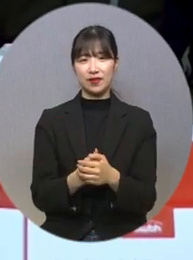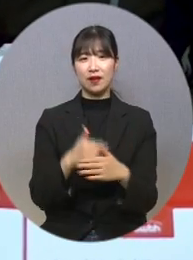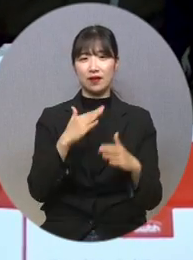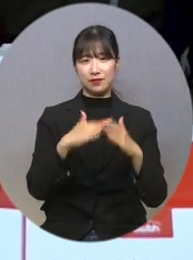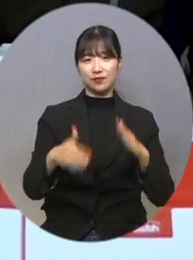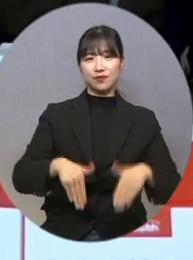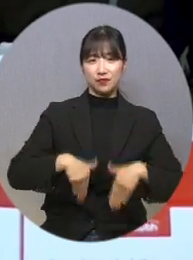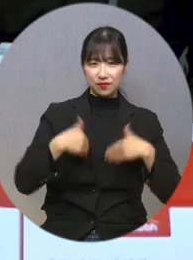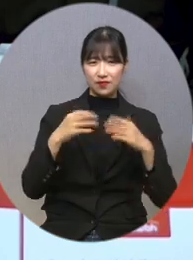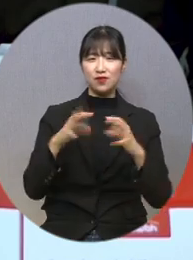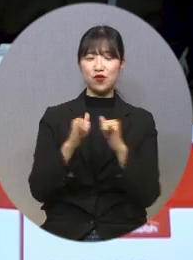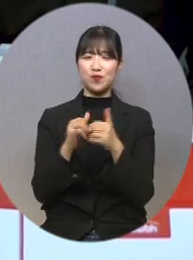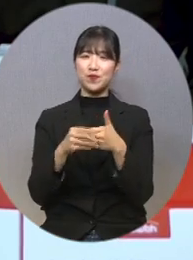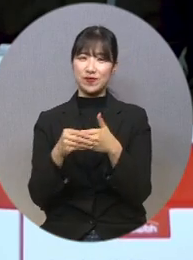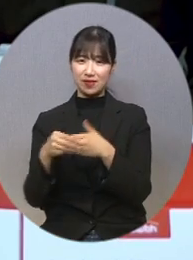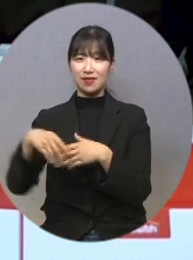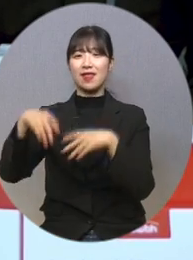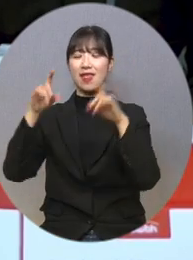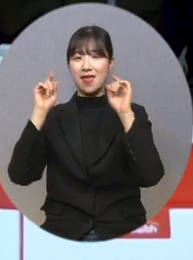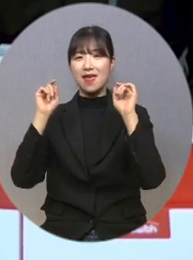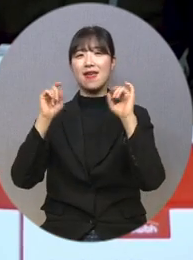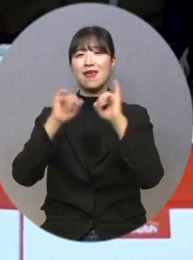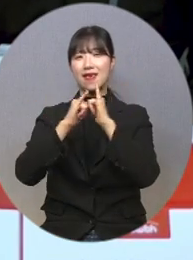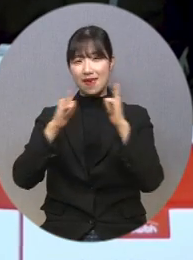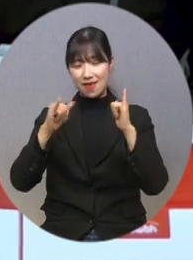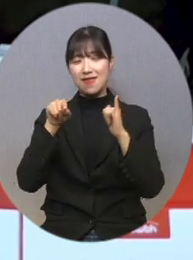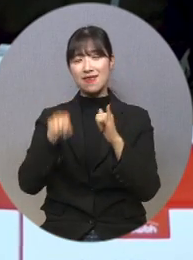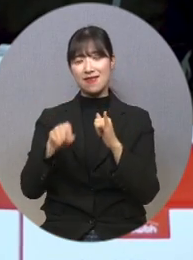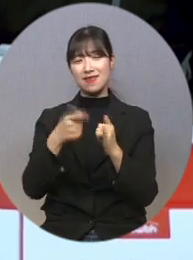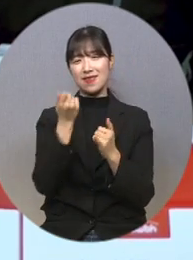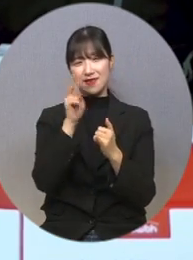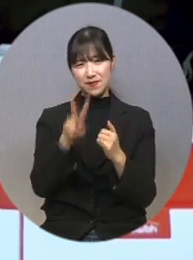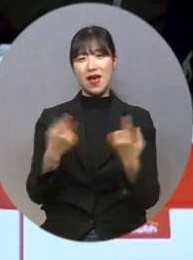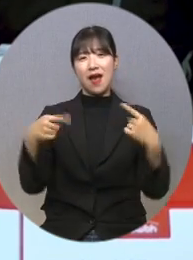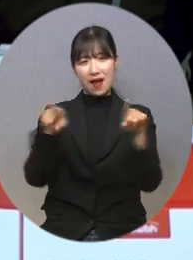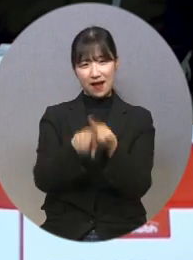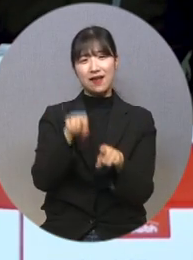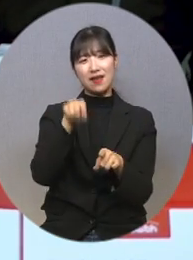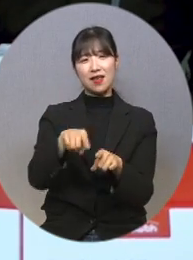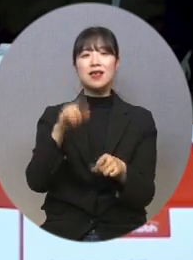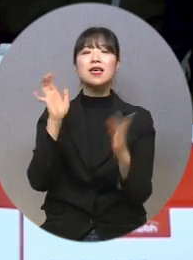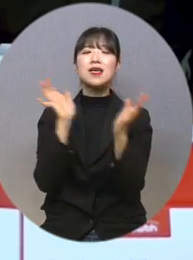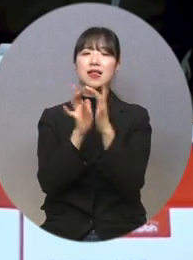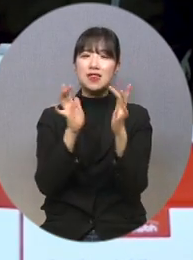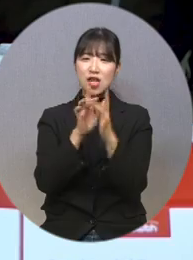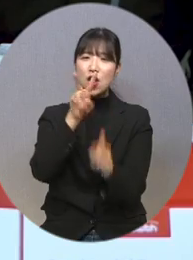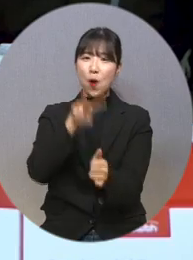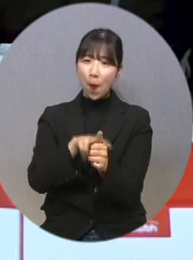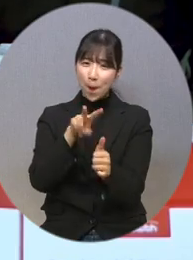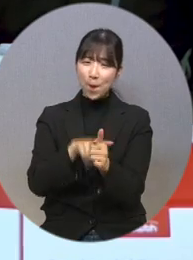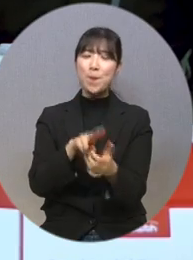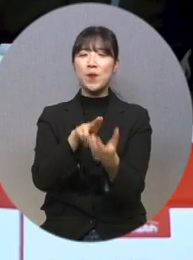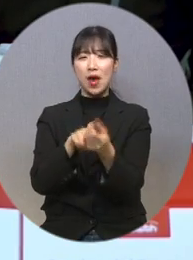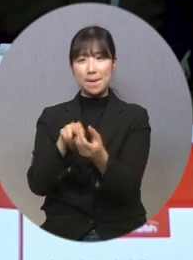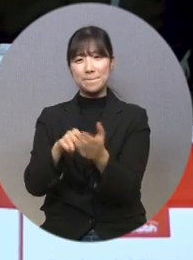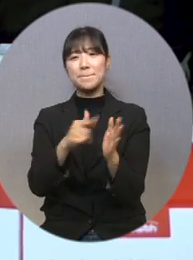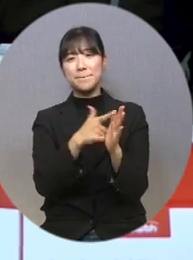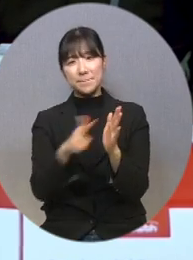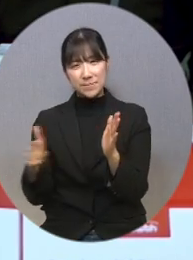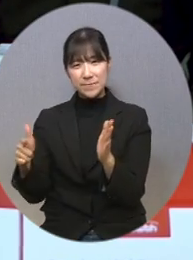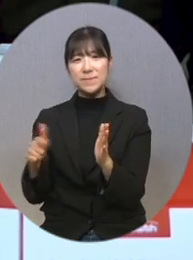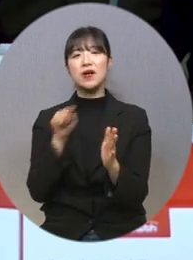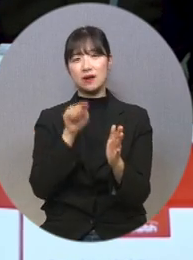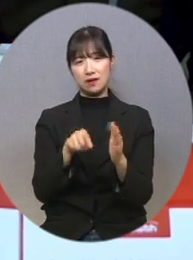전라남도와 국민은행 TV가 함께 이 남도장터 온라인 쇼핑몰 남도장터에서 판매되고 있는 것들을 지금 소개해드리고 있는데